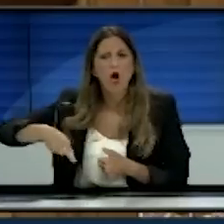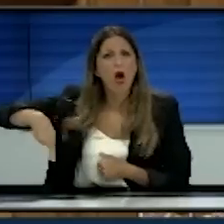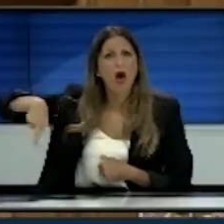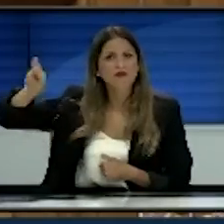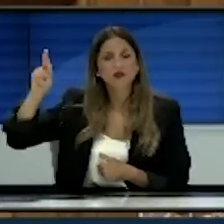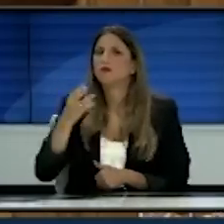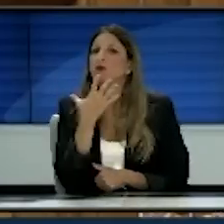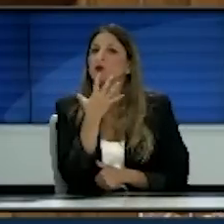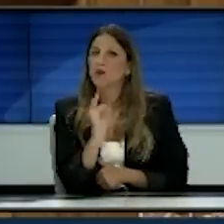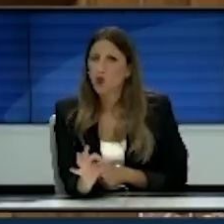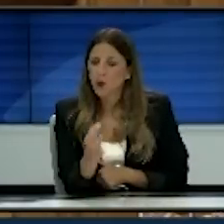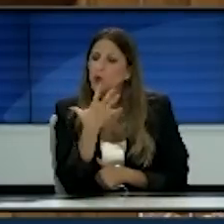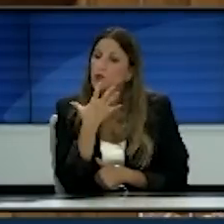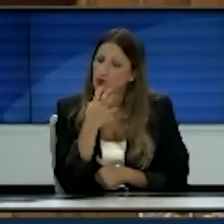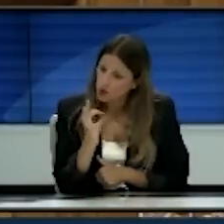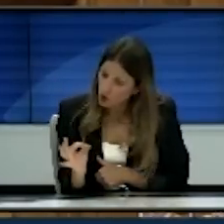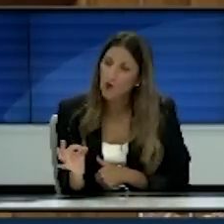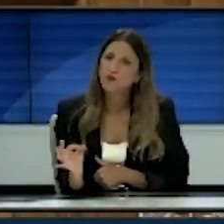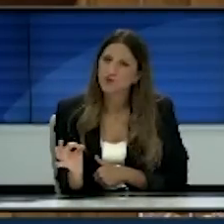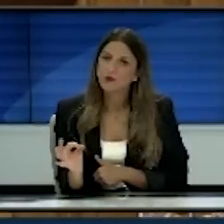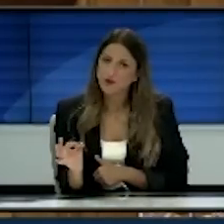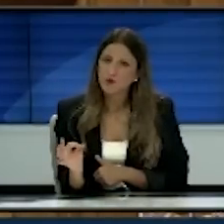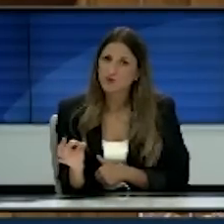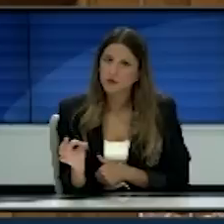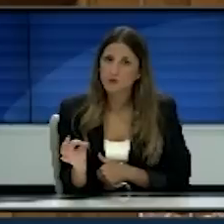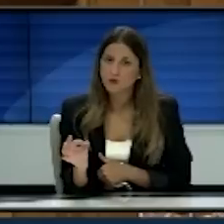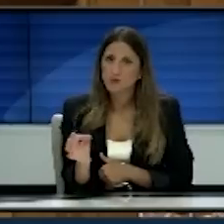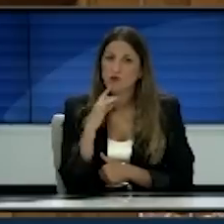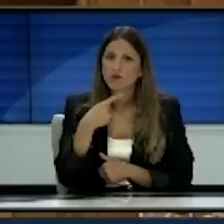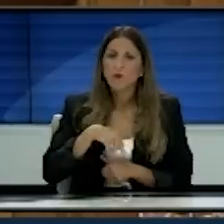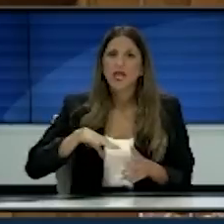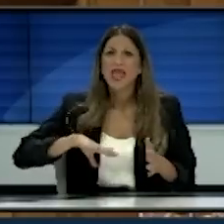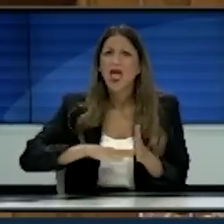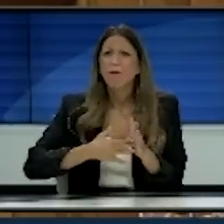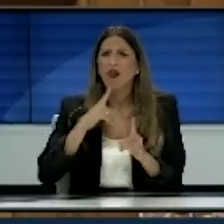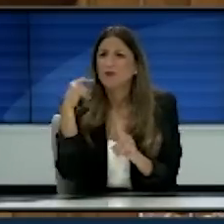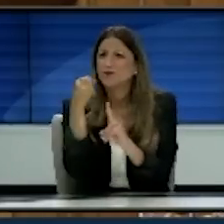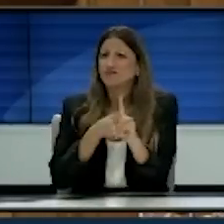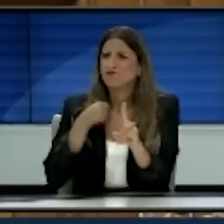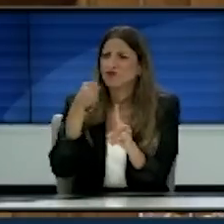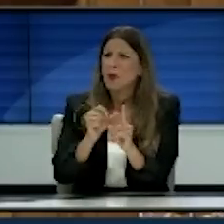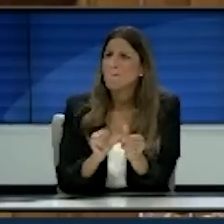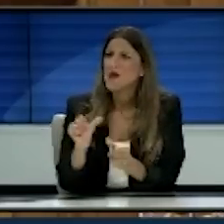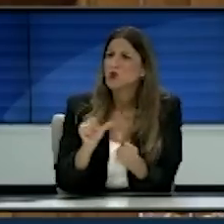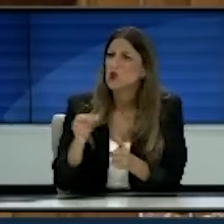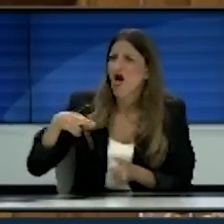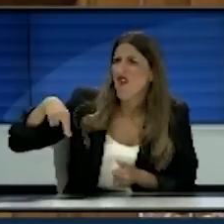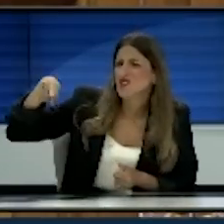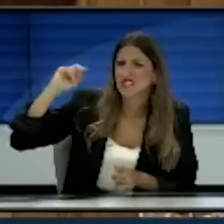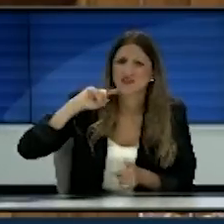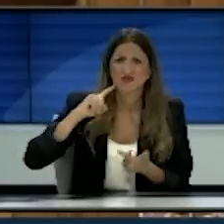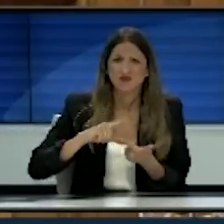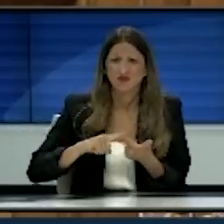πραγματοποιήθηκε για να βάλει φρένο στις γενικότερες εργατικές διεκδικήσεις για αυξήσεις στους μισθούς, να ορίσει